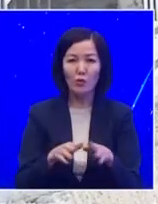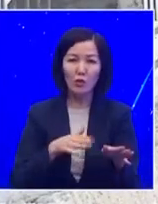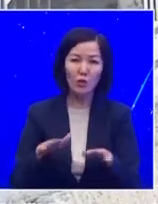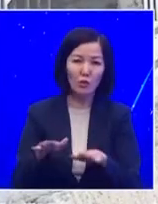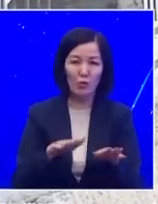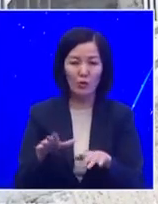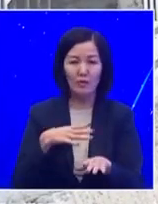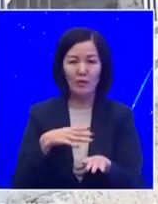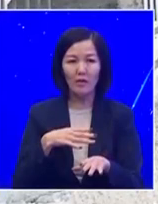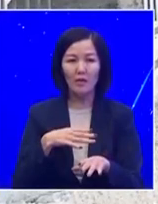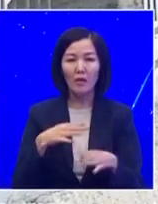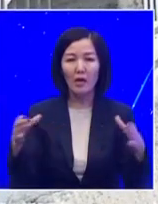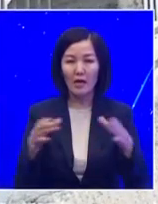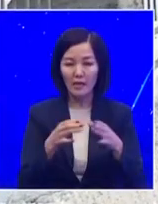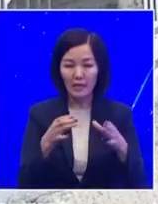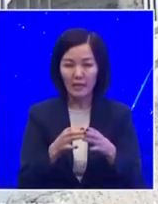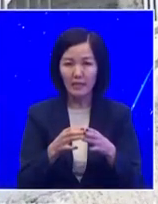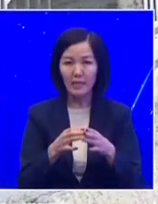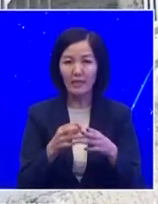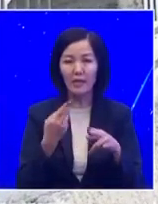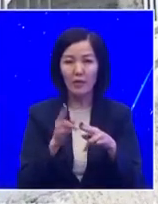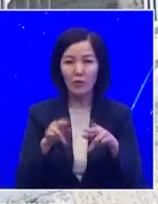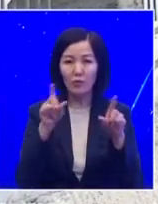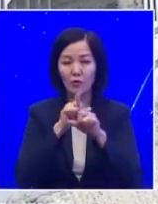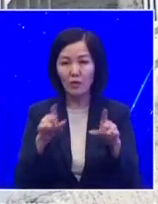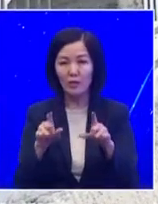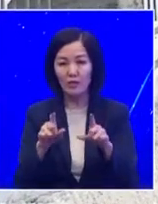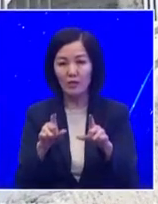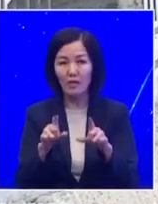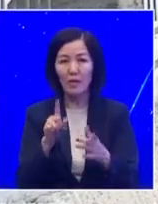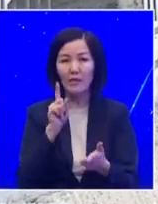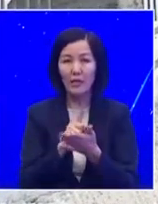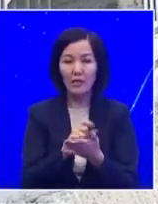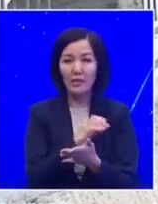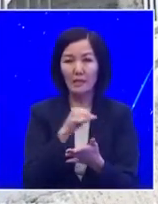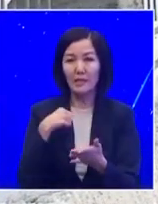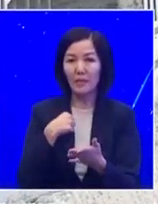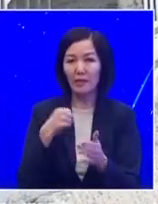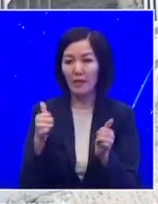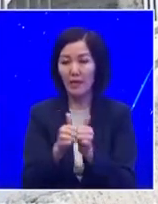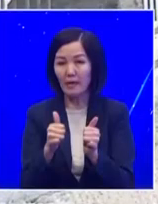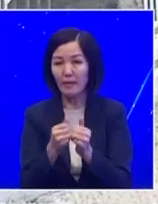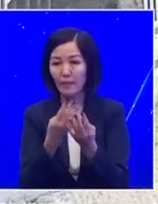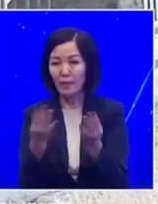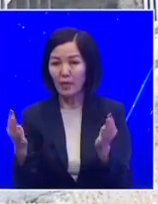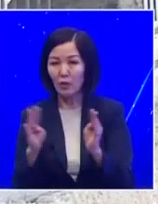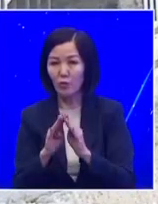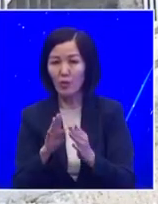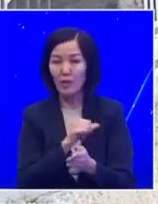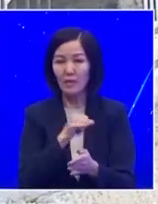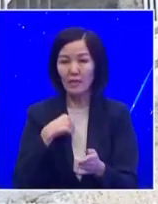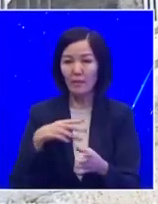и учреждения, которые находятся в частной собственности, они должны, обязаны на своей прилегающей территории